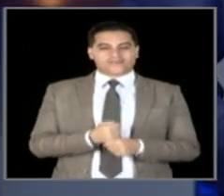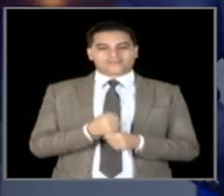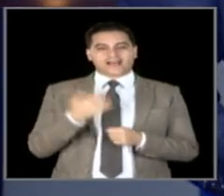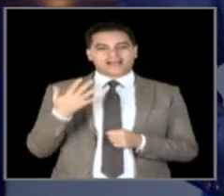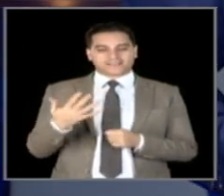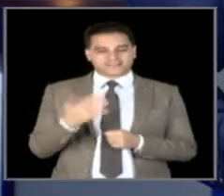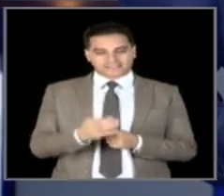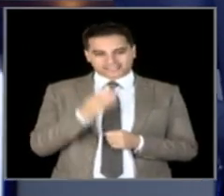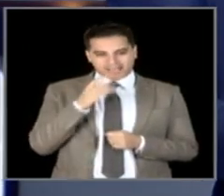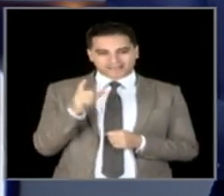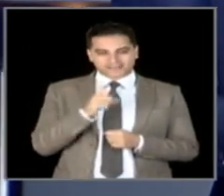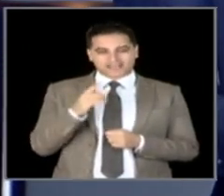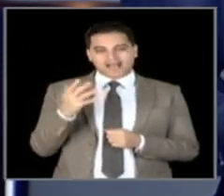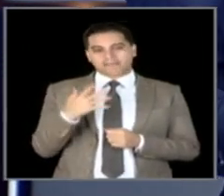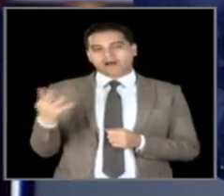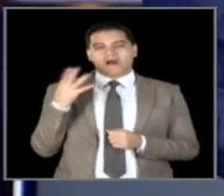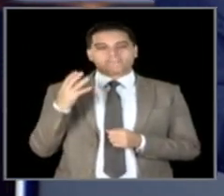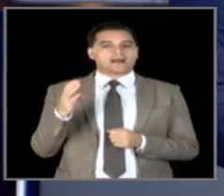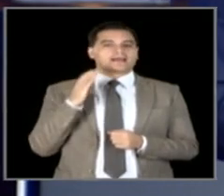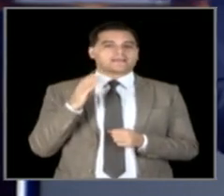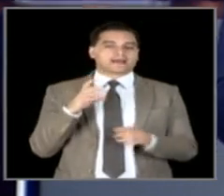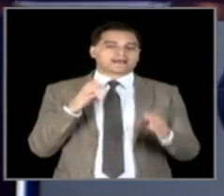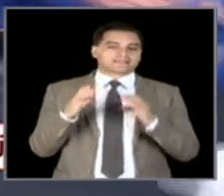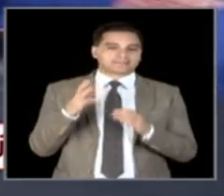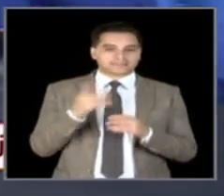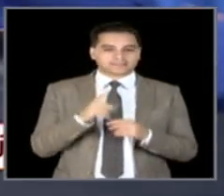5 إجابات صح مقابل 4 إجابات صح.